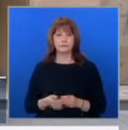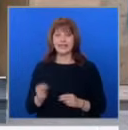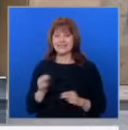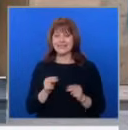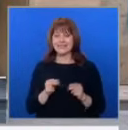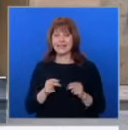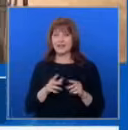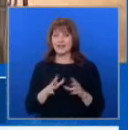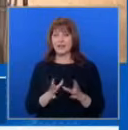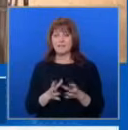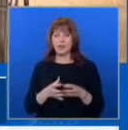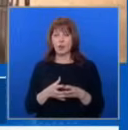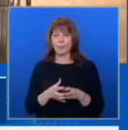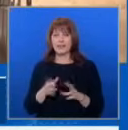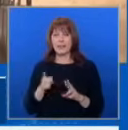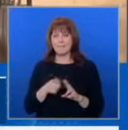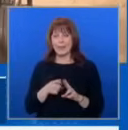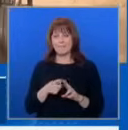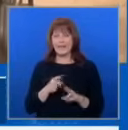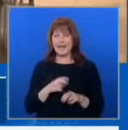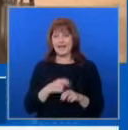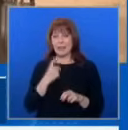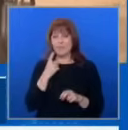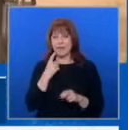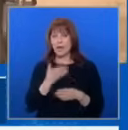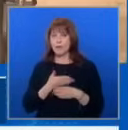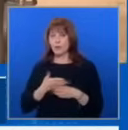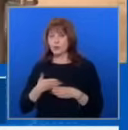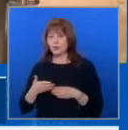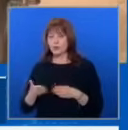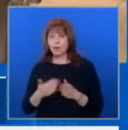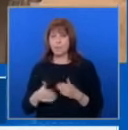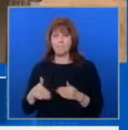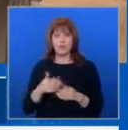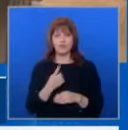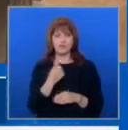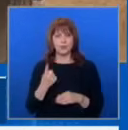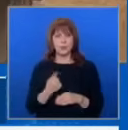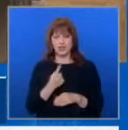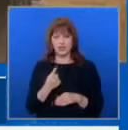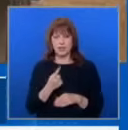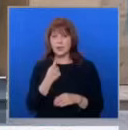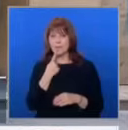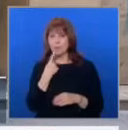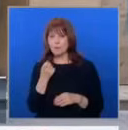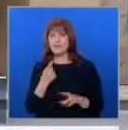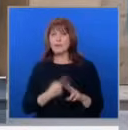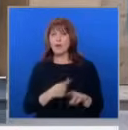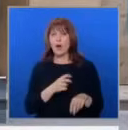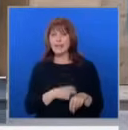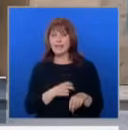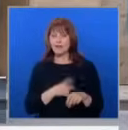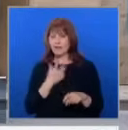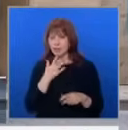Заседанието на парламентарната група на Продължаваме промяната Демократична България продължи малко повече от часа. След него попитахме Николай Денков дали